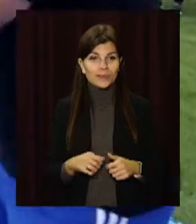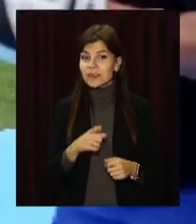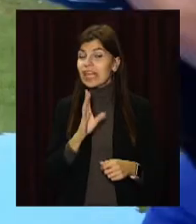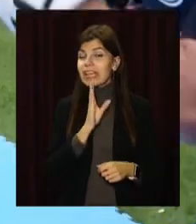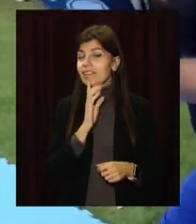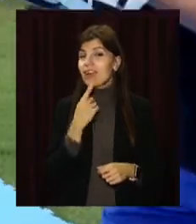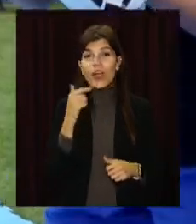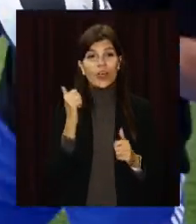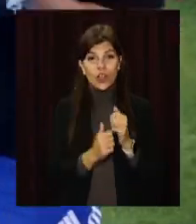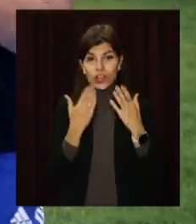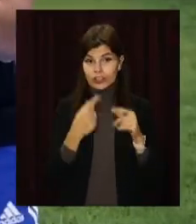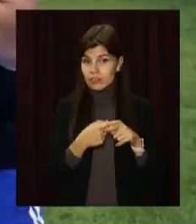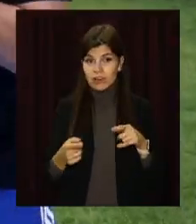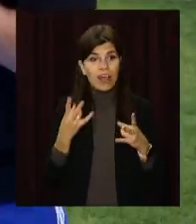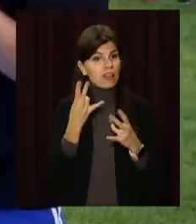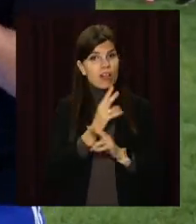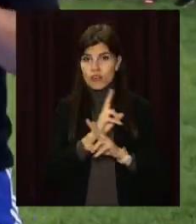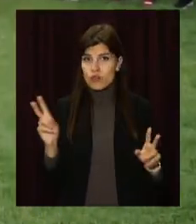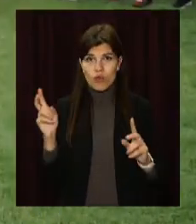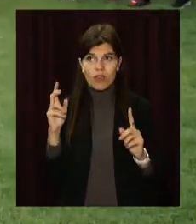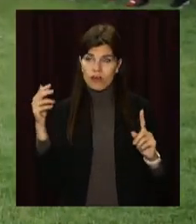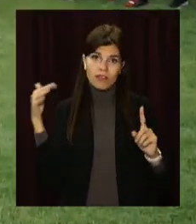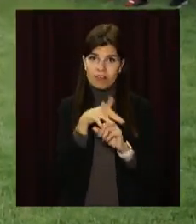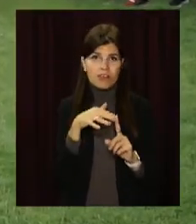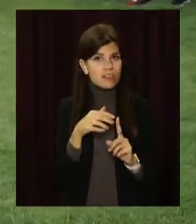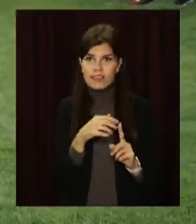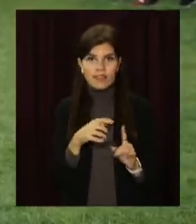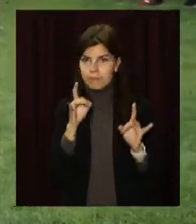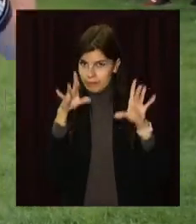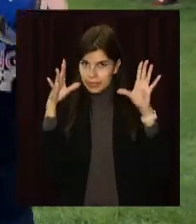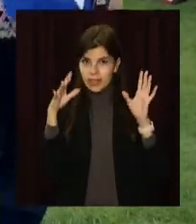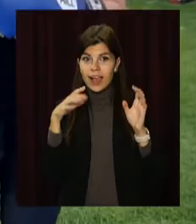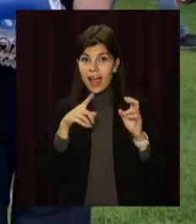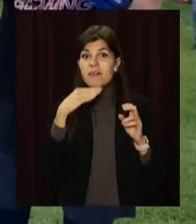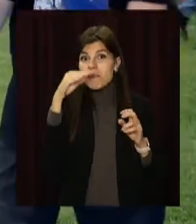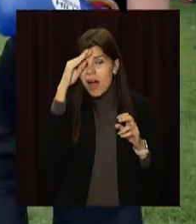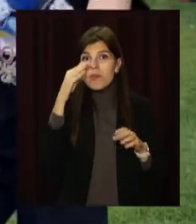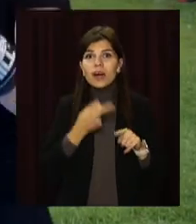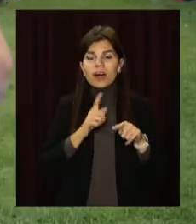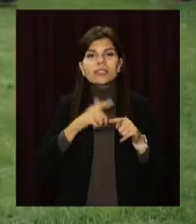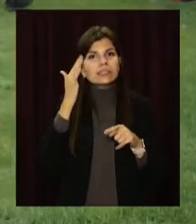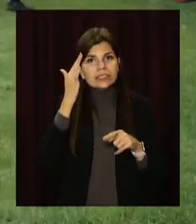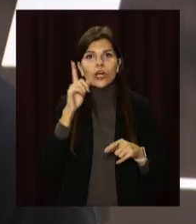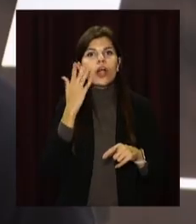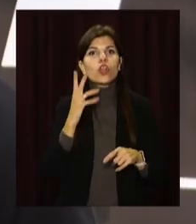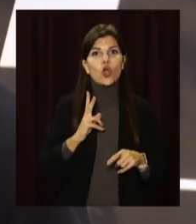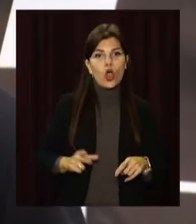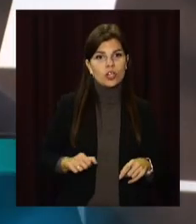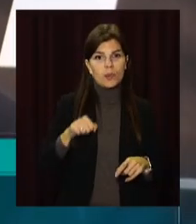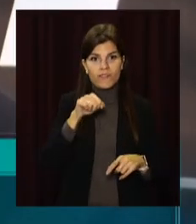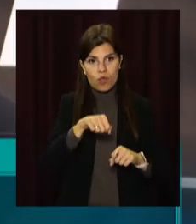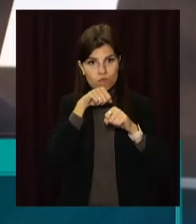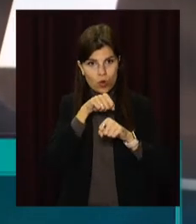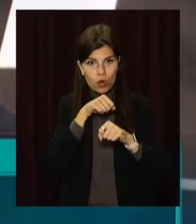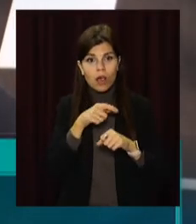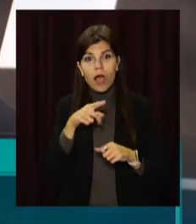Дівчина каже, в повсякденному житті ніхто не наважується до неї чіплятись. Саме цього прагнув батько, коли привів доньку на бокс. З самого дитинства